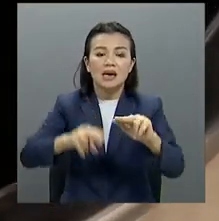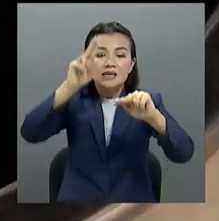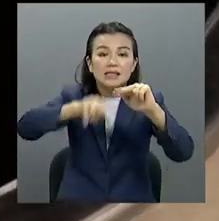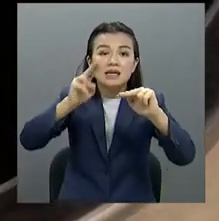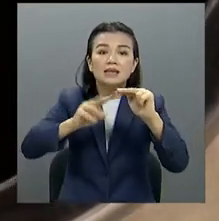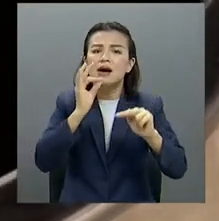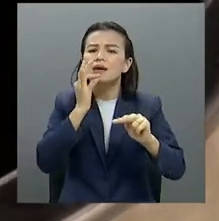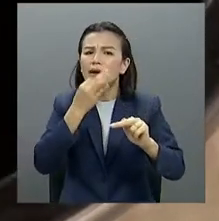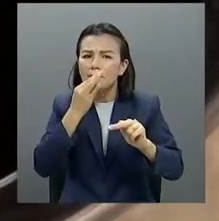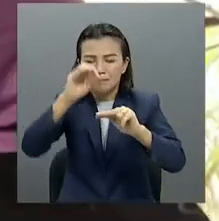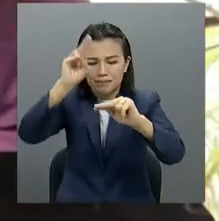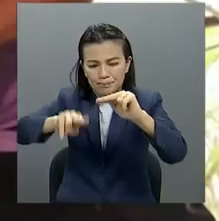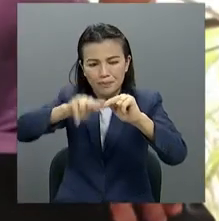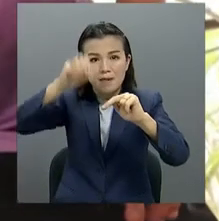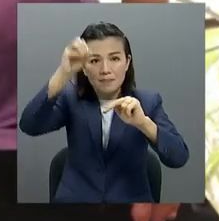หนัง